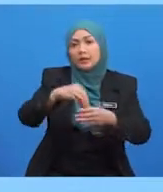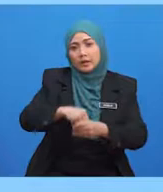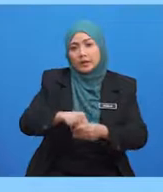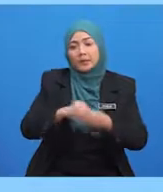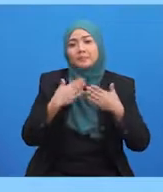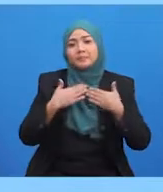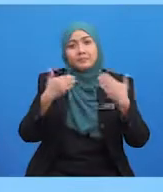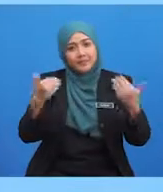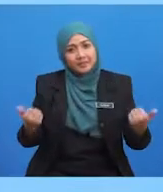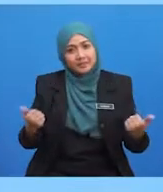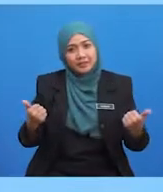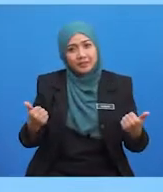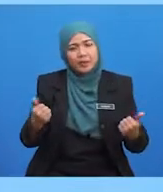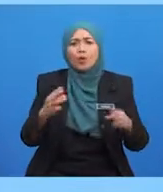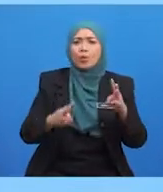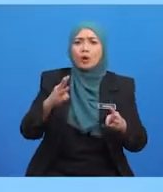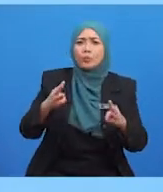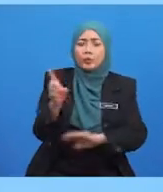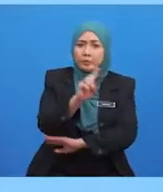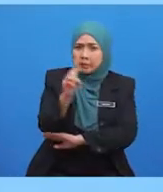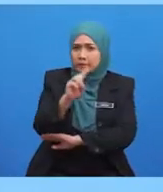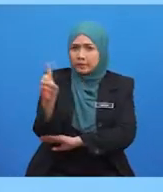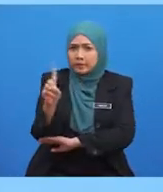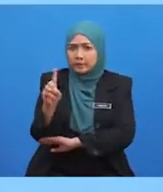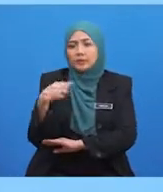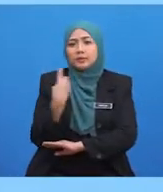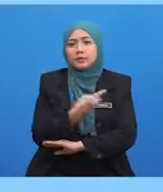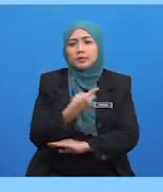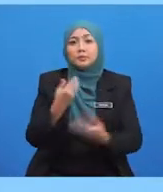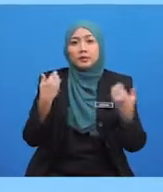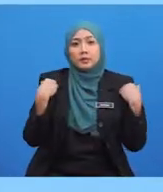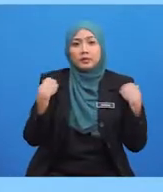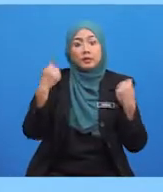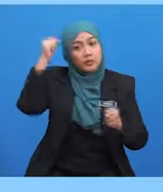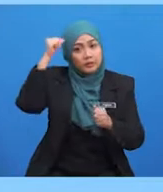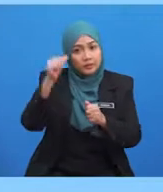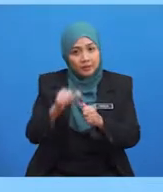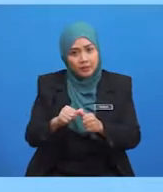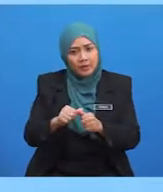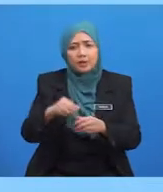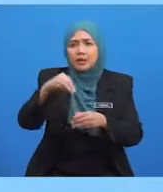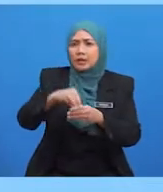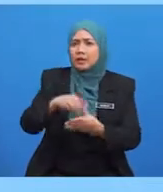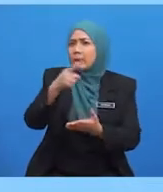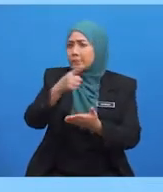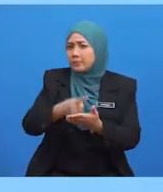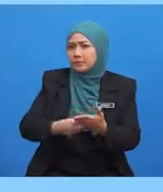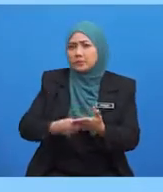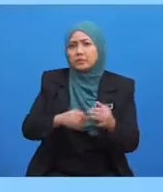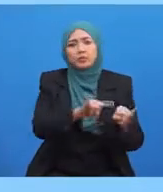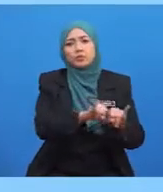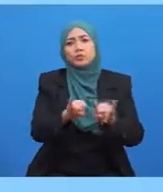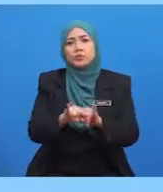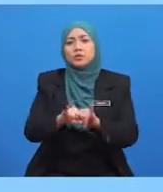sejahtera. Walau di mana sekalipun kita berada, ingatlah dalam apa pun situasi kita berada, kita